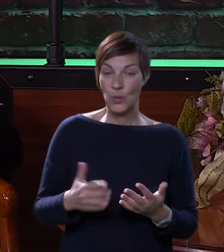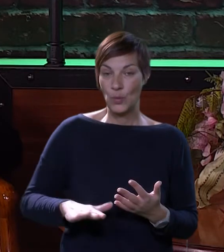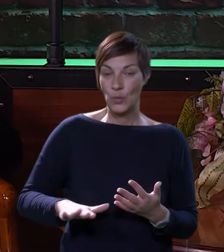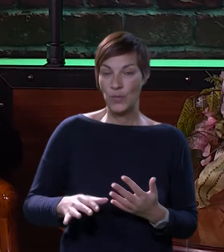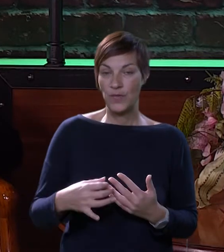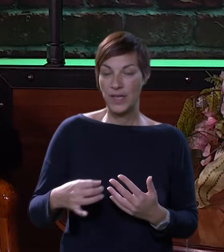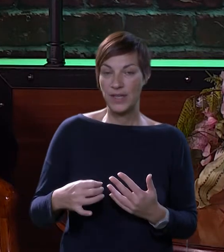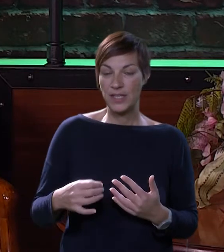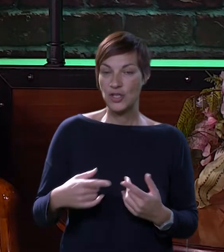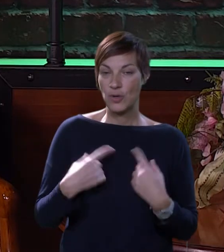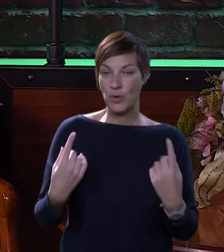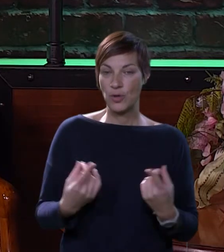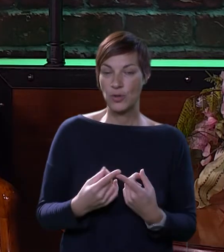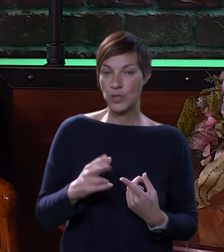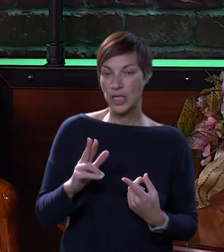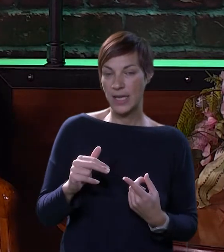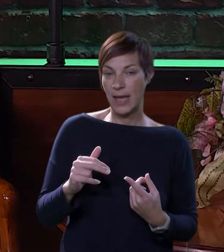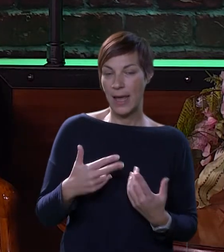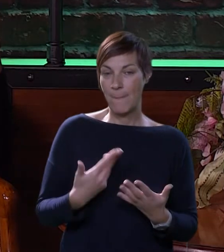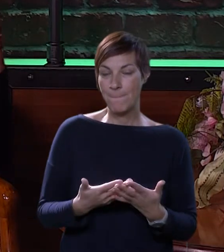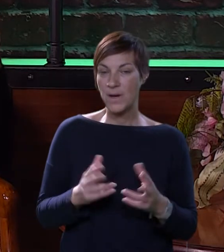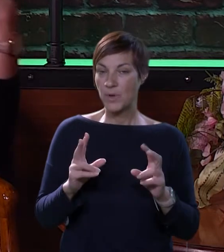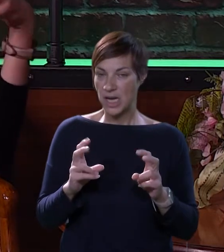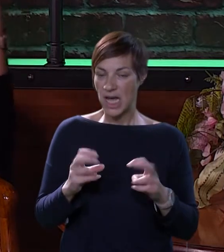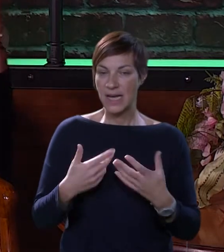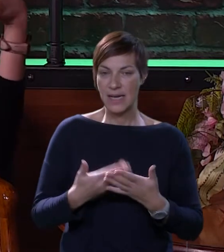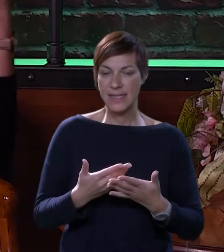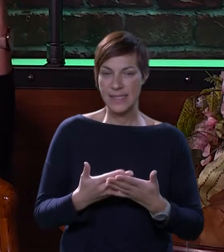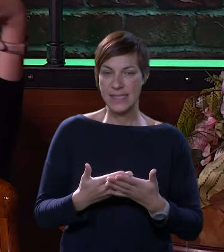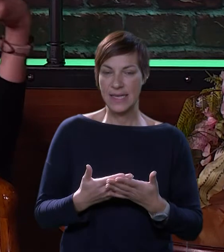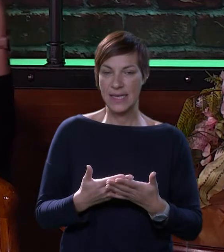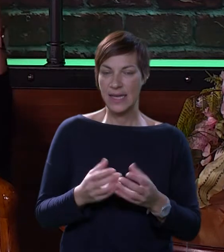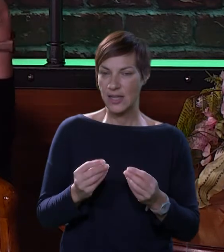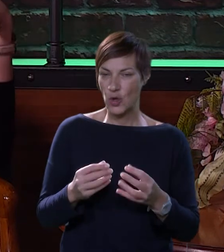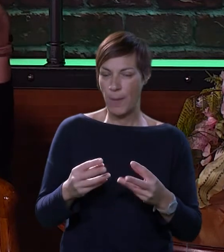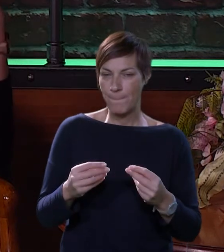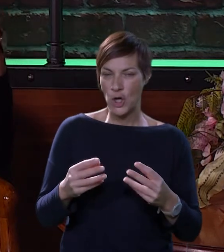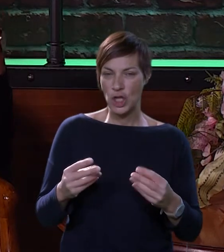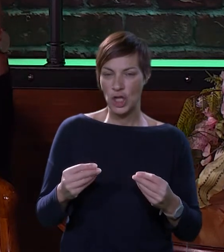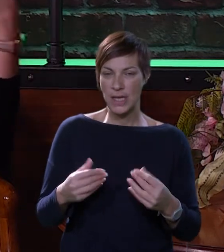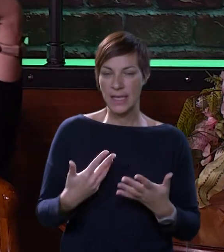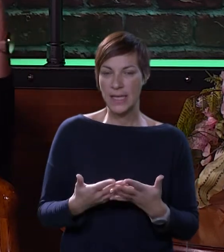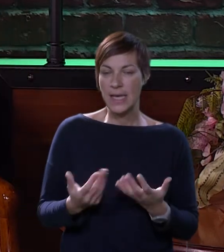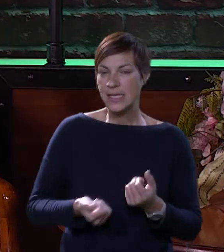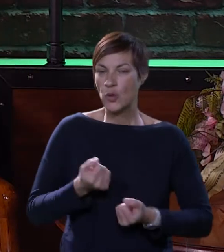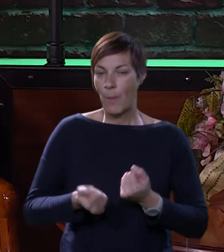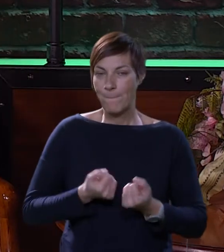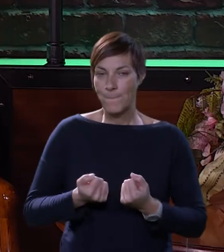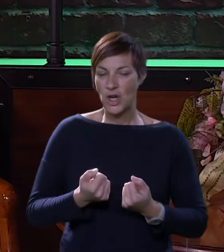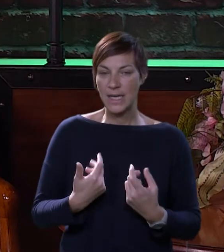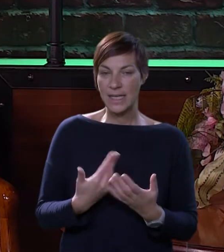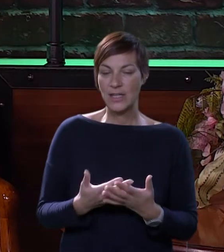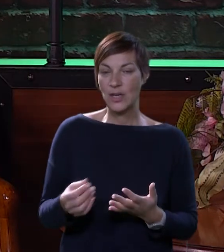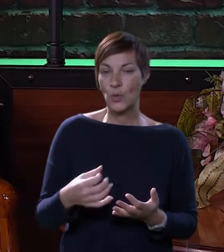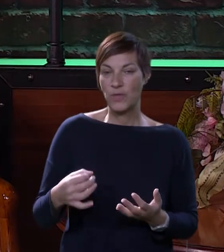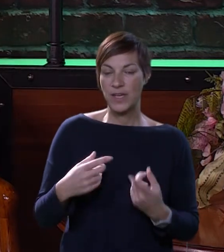u vrtićkom tom nekom okruženju još mi imamo ipak naglasak na toj gruboj motorici i oni jesu u pokretu.